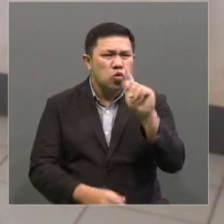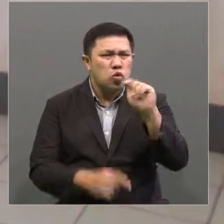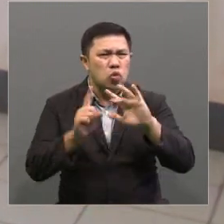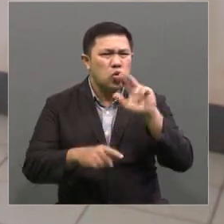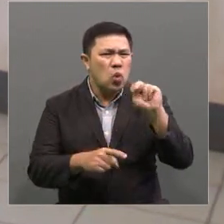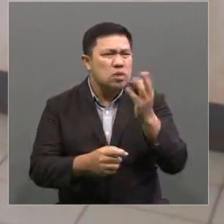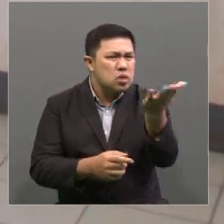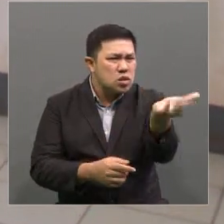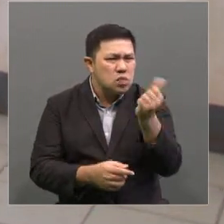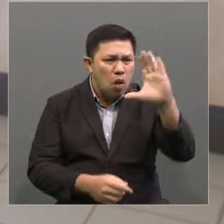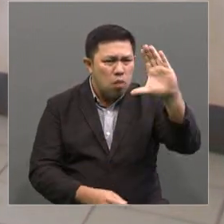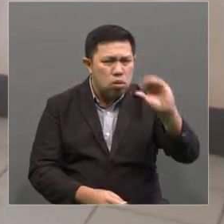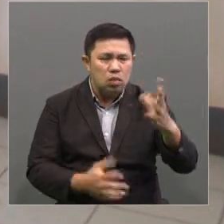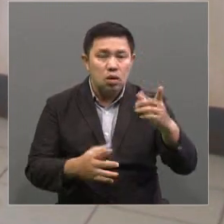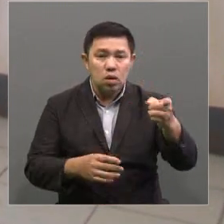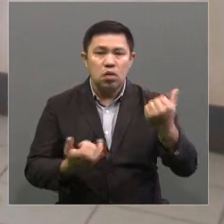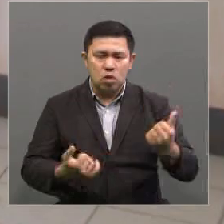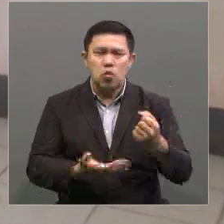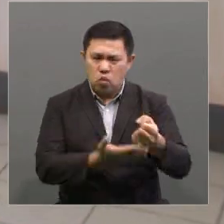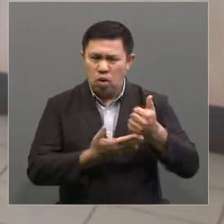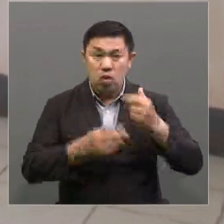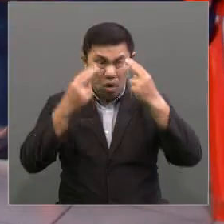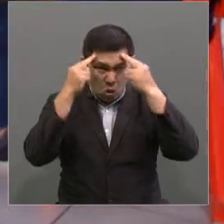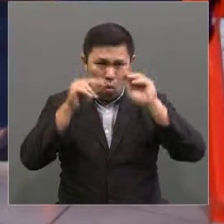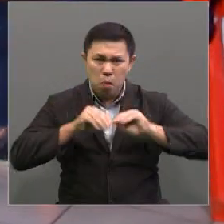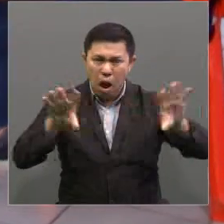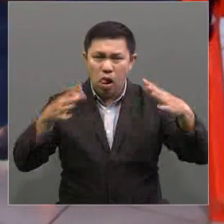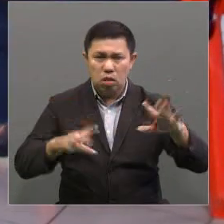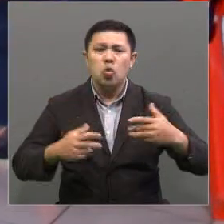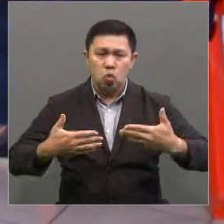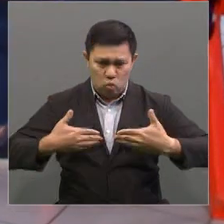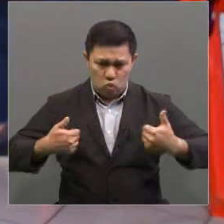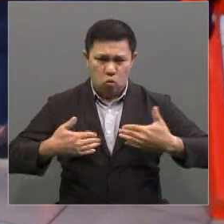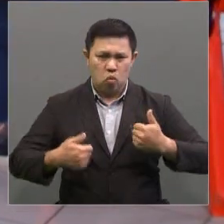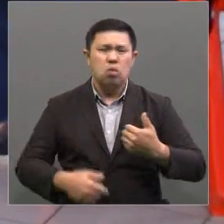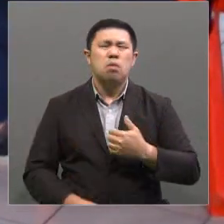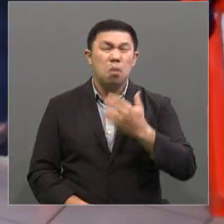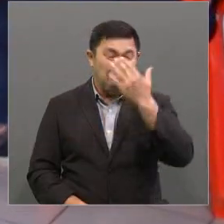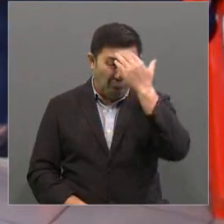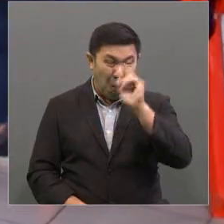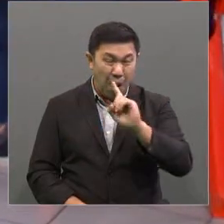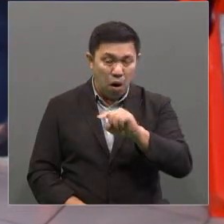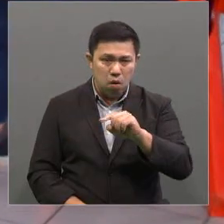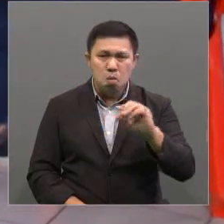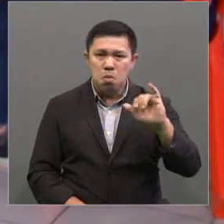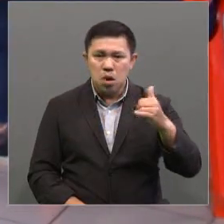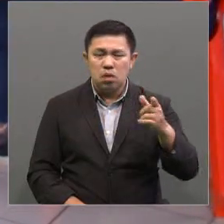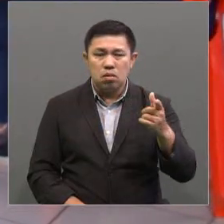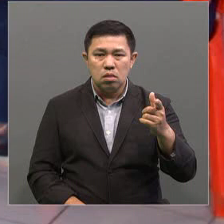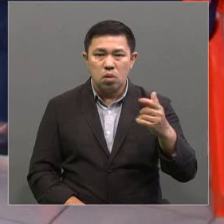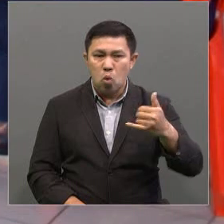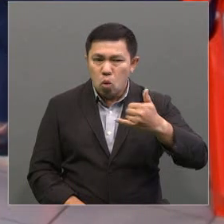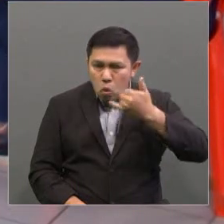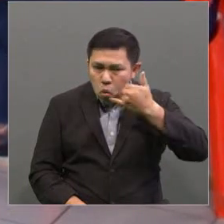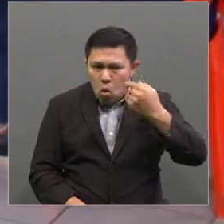เพราะว่าประกาศเราทั้งทีวีและนายกประกาศแล้วค่ะ ดีใจมากค่ะเพราะว่าบางครั้งเนี่ยเขาก็โทรมา